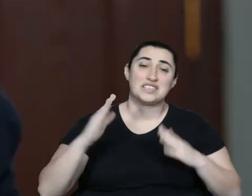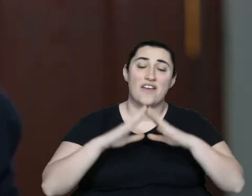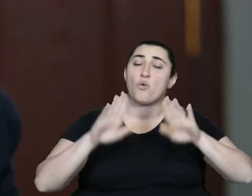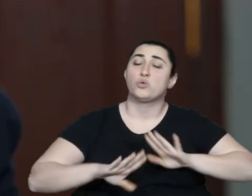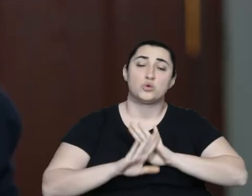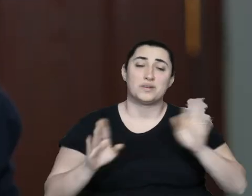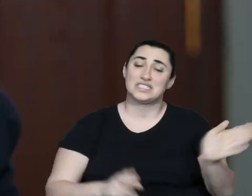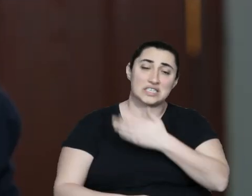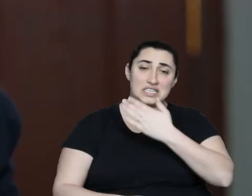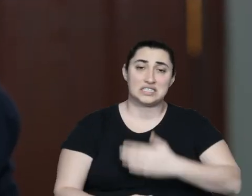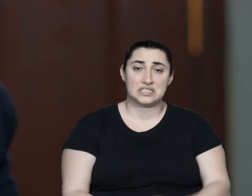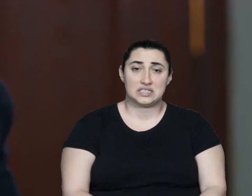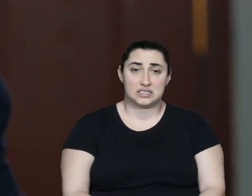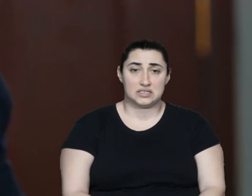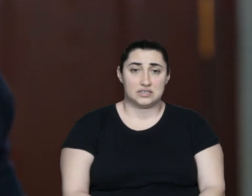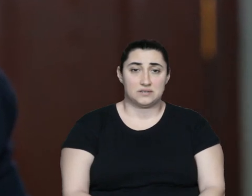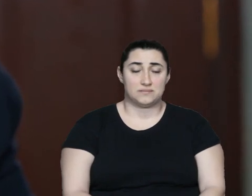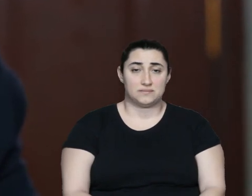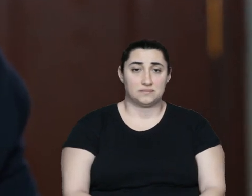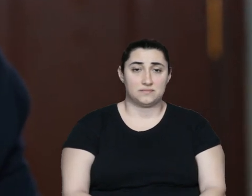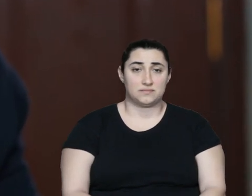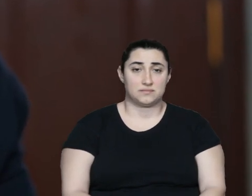evden, gönder gitsin.